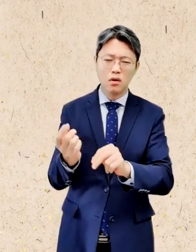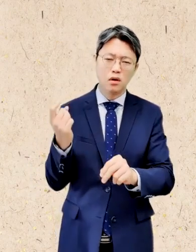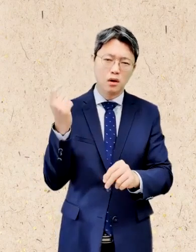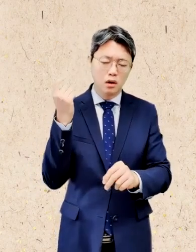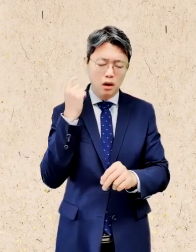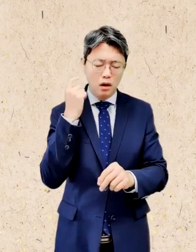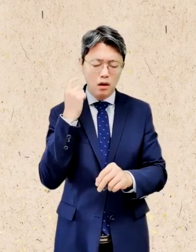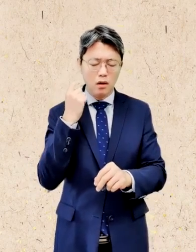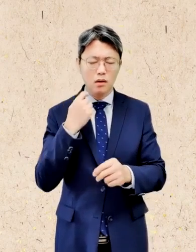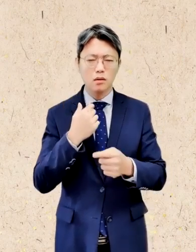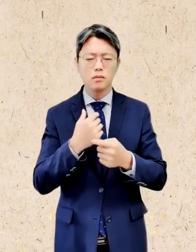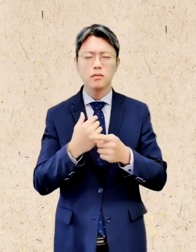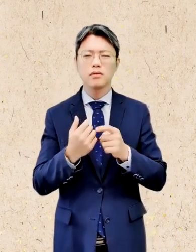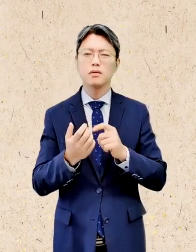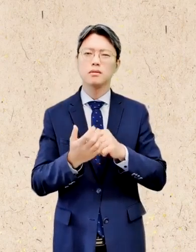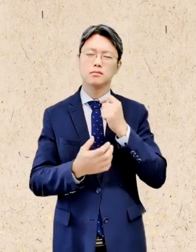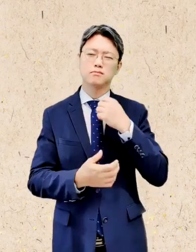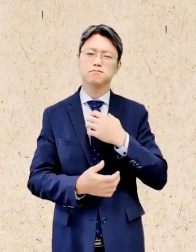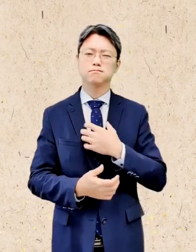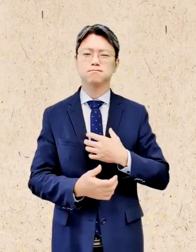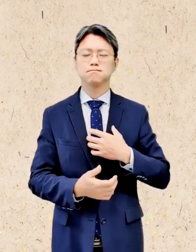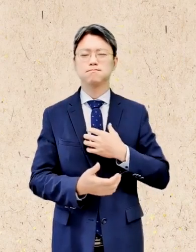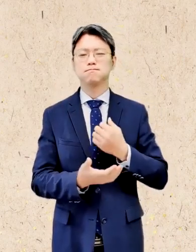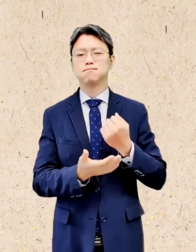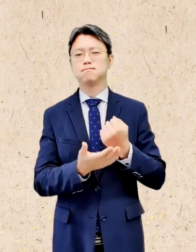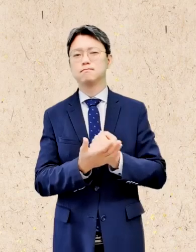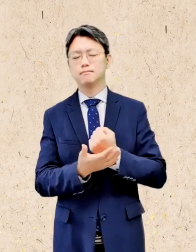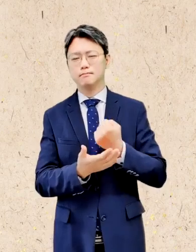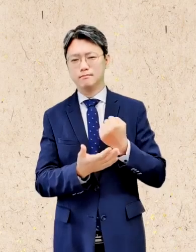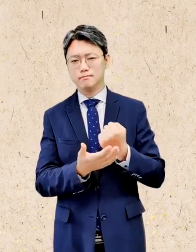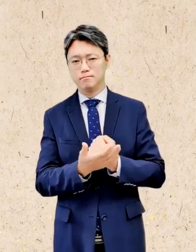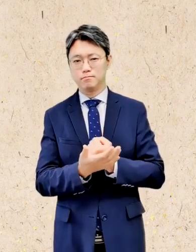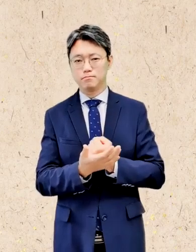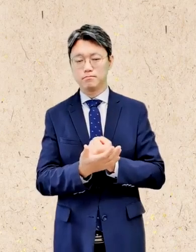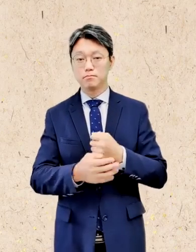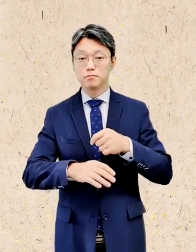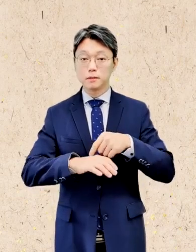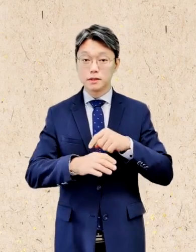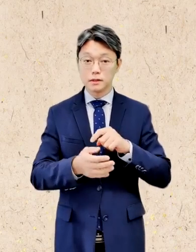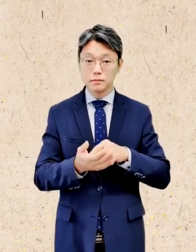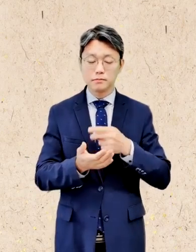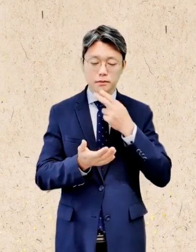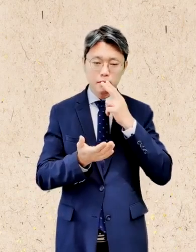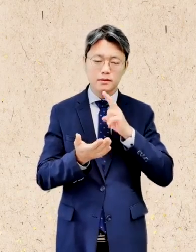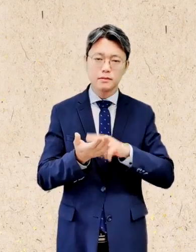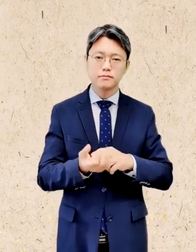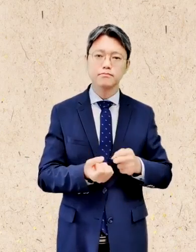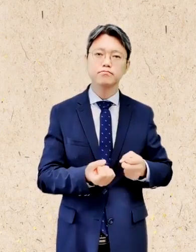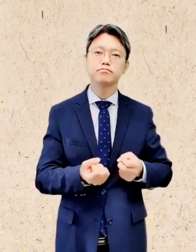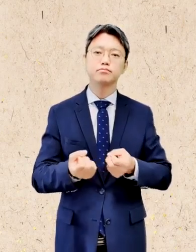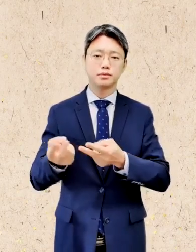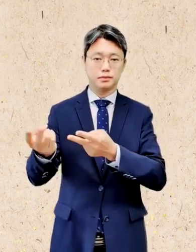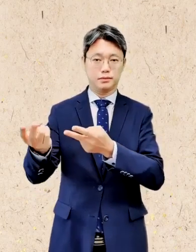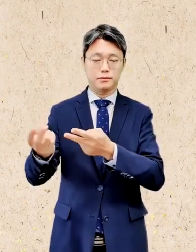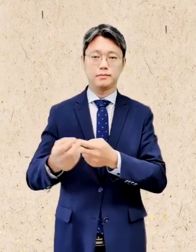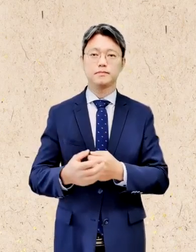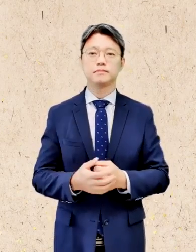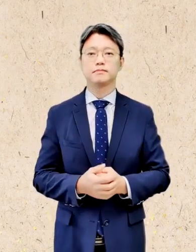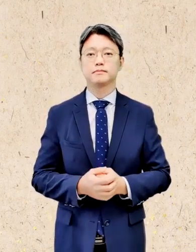때 깊은 슬픔과 아픔이 있었을 것입니다. 이 마음을 서신에 담아 전달했던